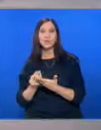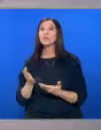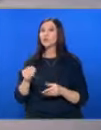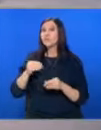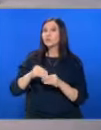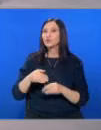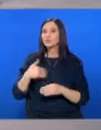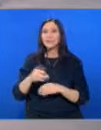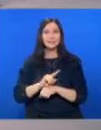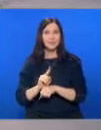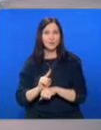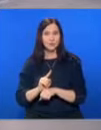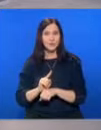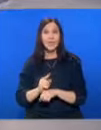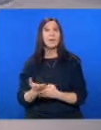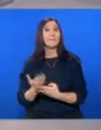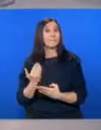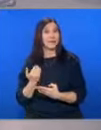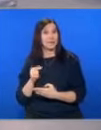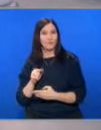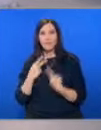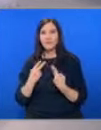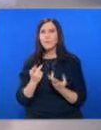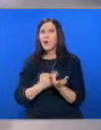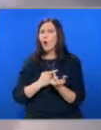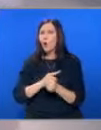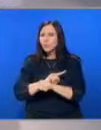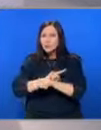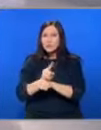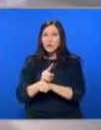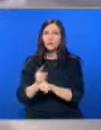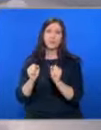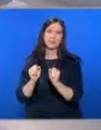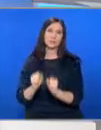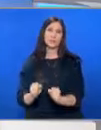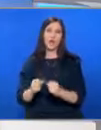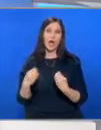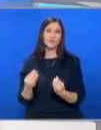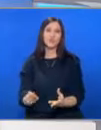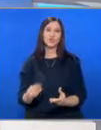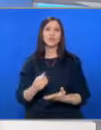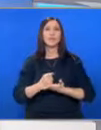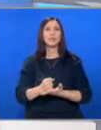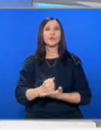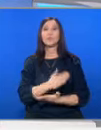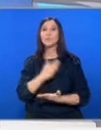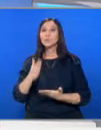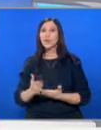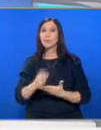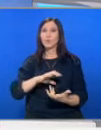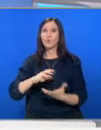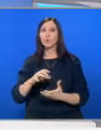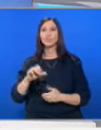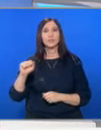включим след секунди, но преди това да видим колко секунди задържаха връченият им мандат от последната политическа